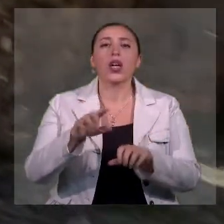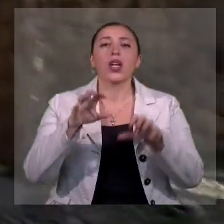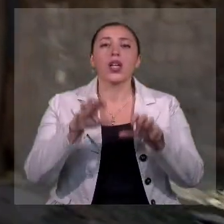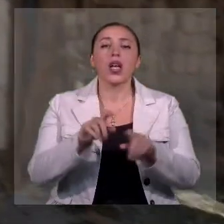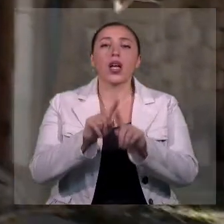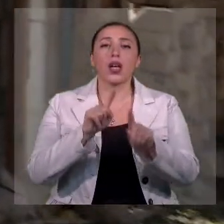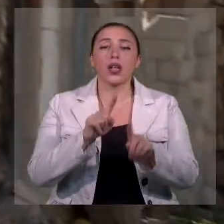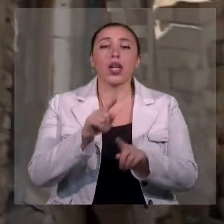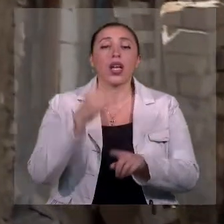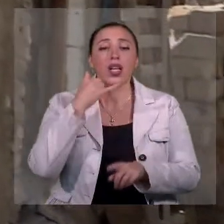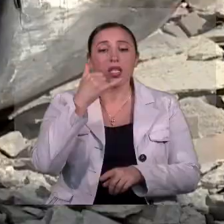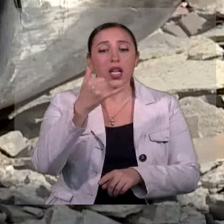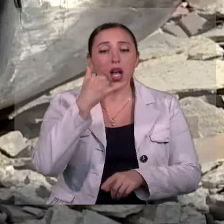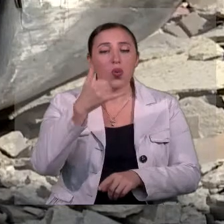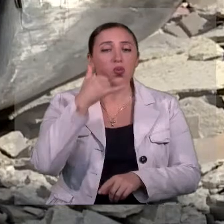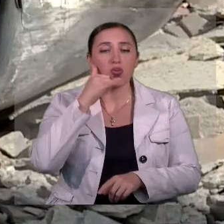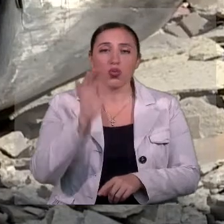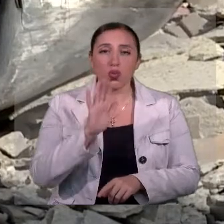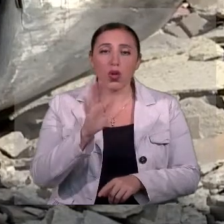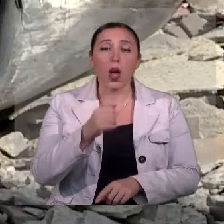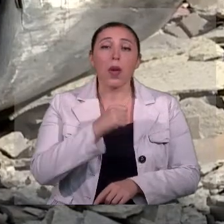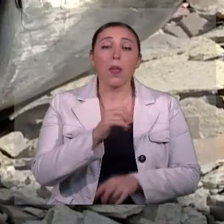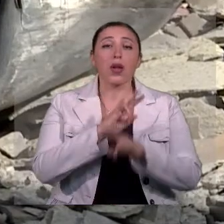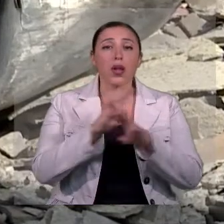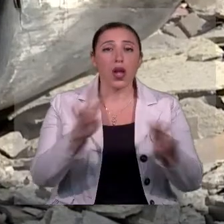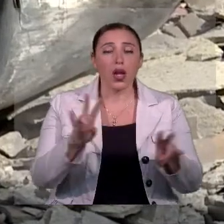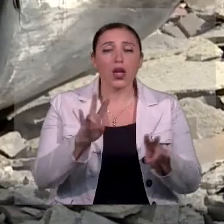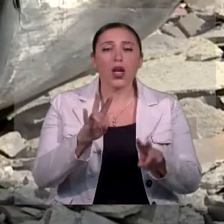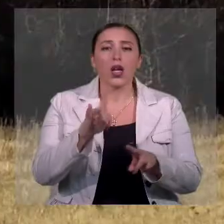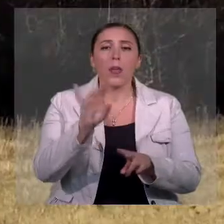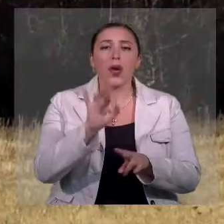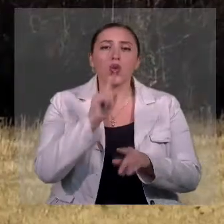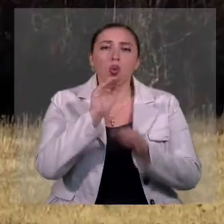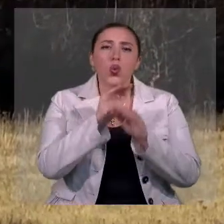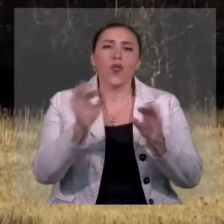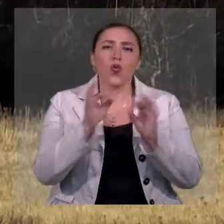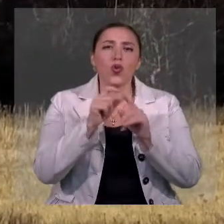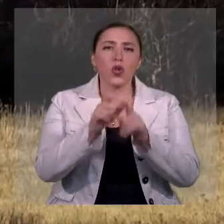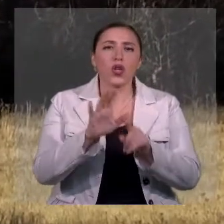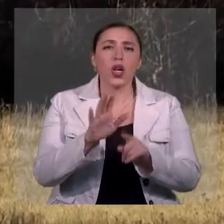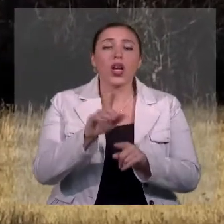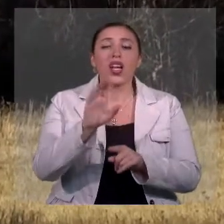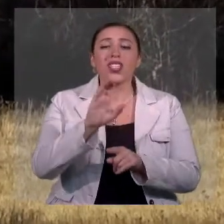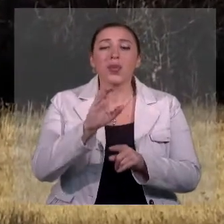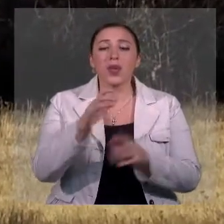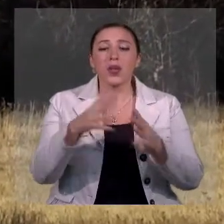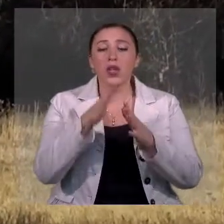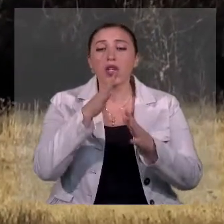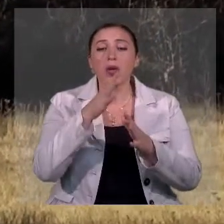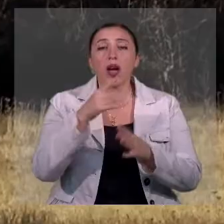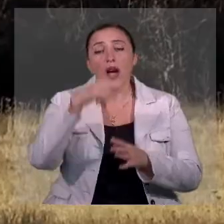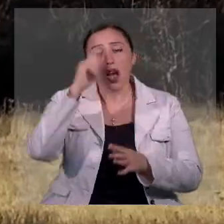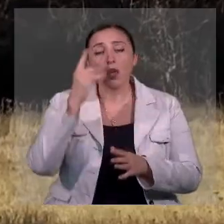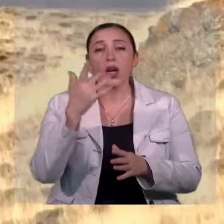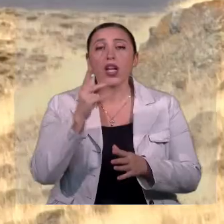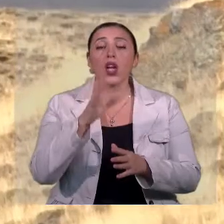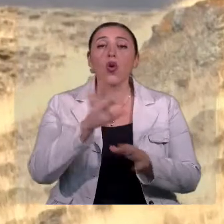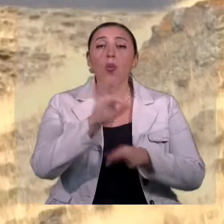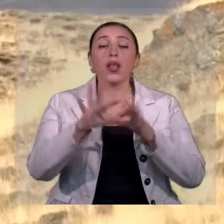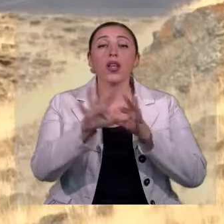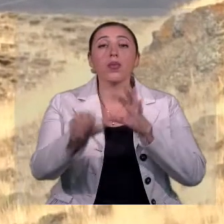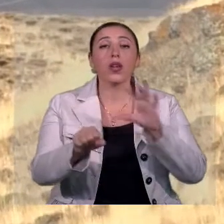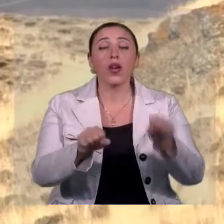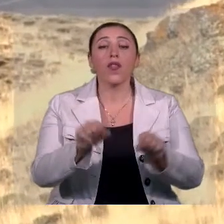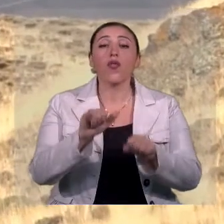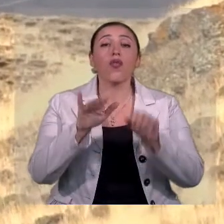մեր հեռախոսազանգերին։ Պաշտպանության նախարարությունը շարունակում է լռել, թե սեպտեմբերին քանի դիրք է անցել ադրբեջանական զինուժի հսկողության տակ, որտեղ